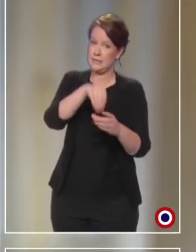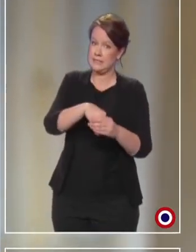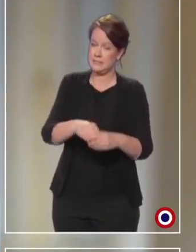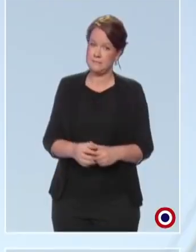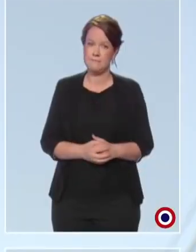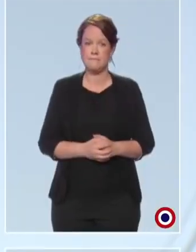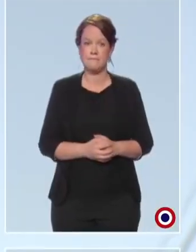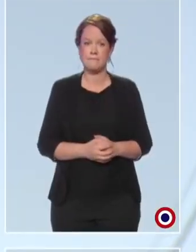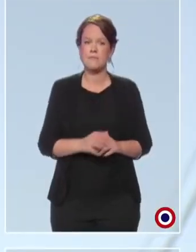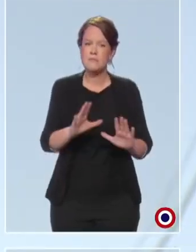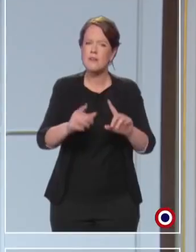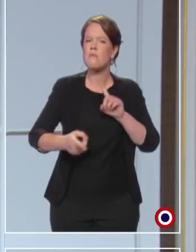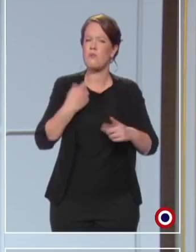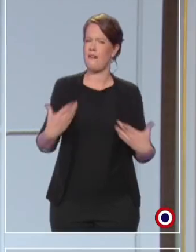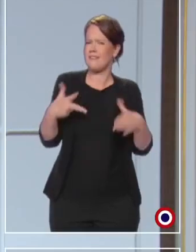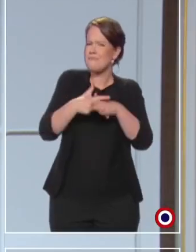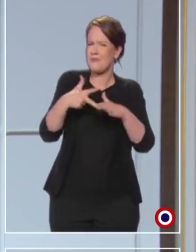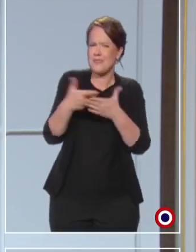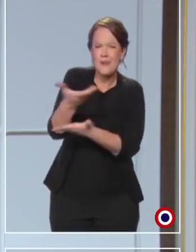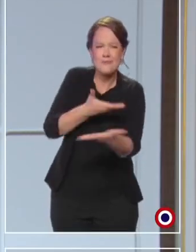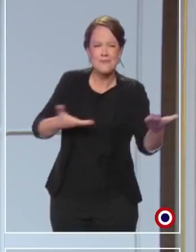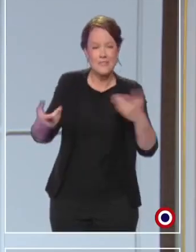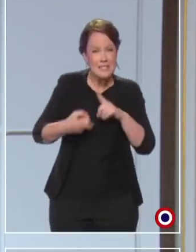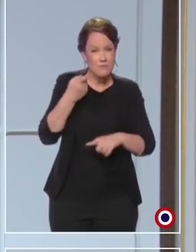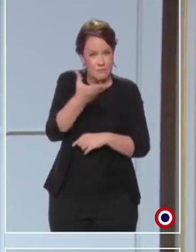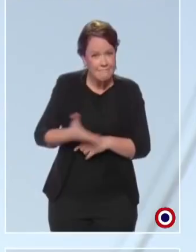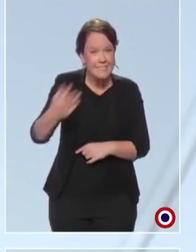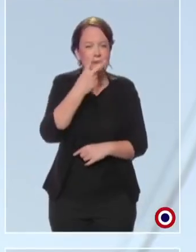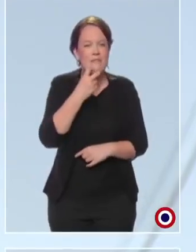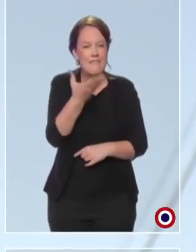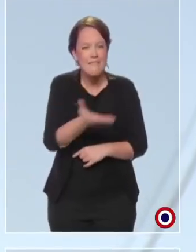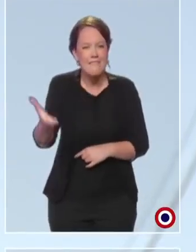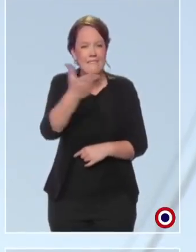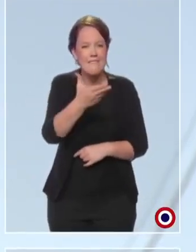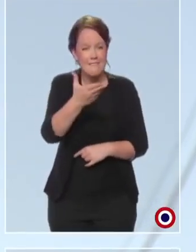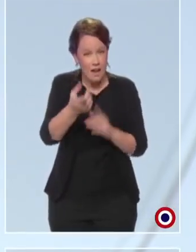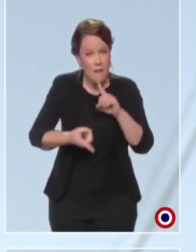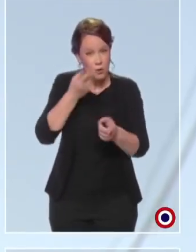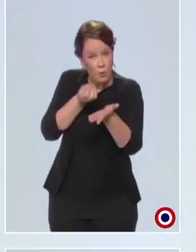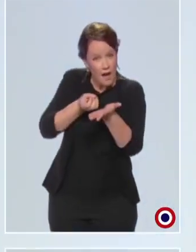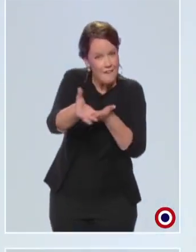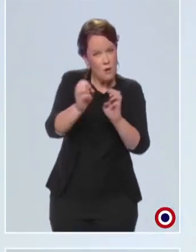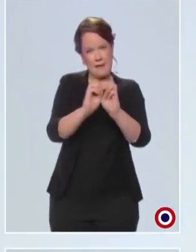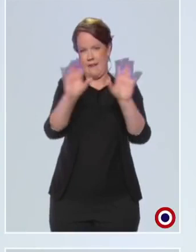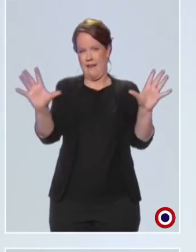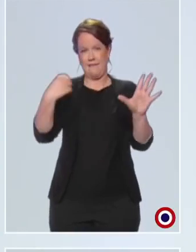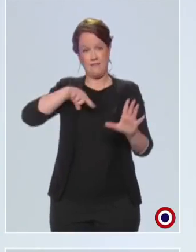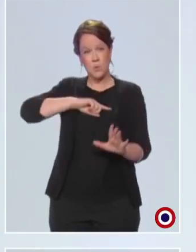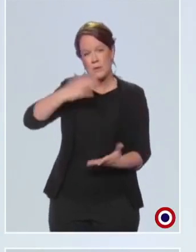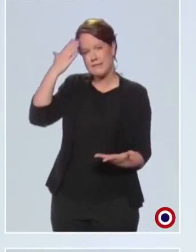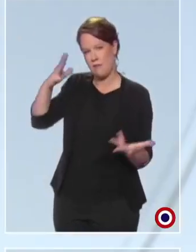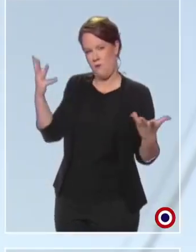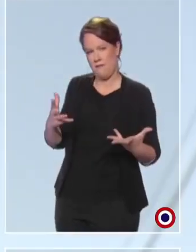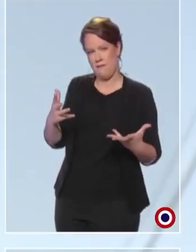début de notre échange et pour tous nos concitoyens de dire exactement ce que nous savons de ce virus on sait qu'ils